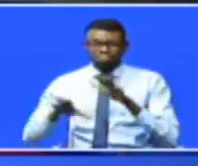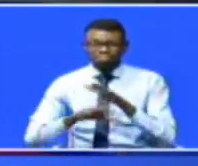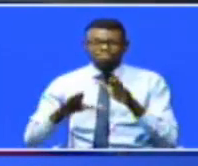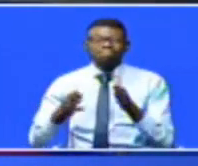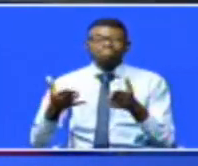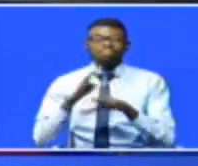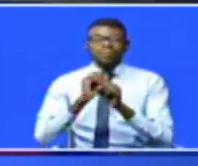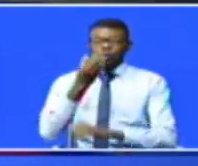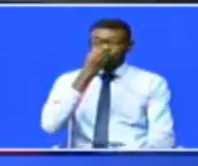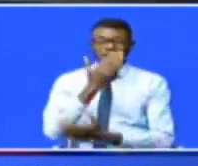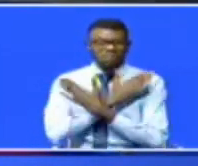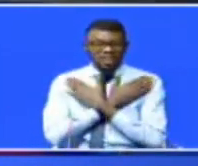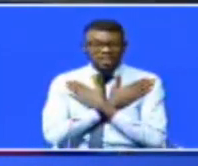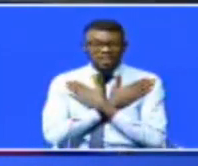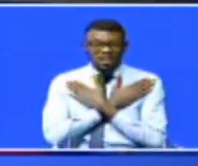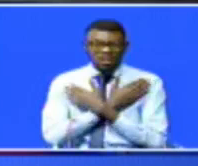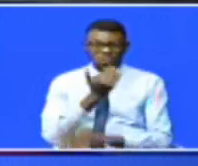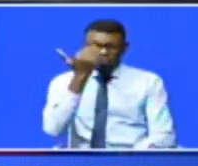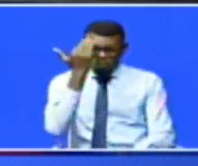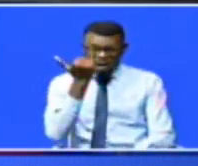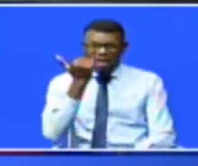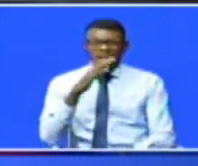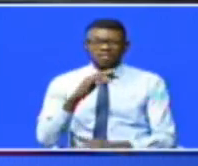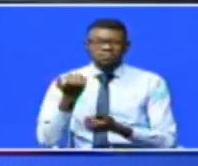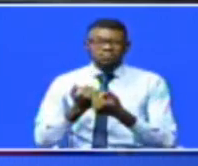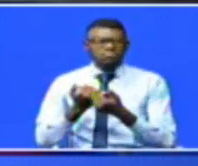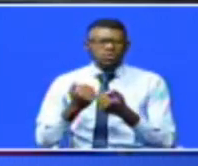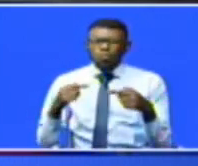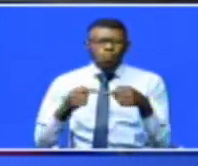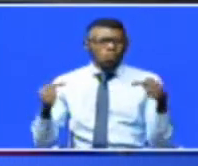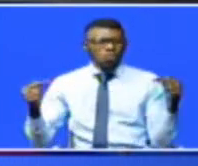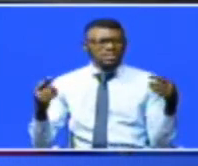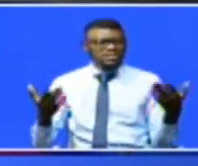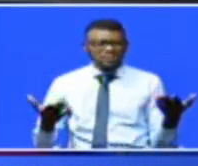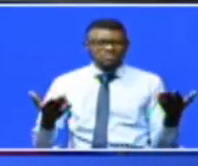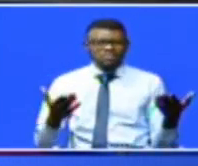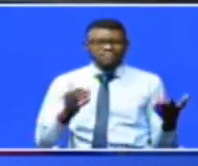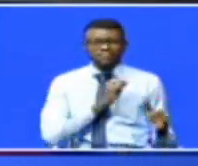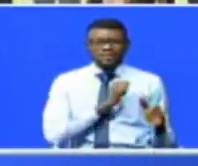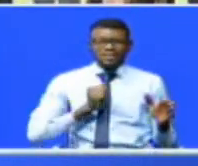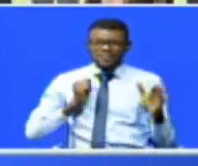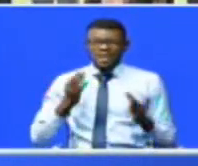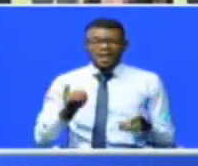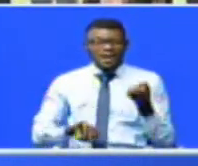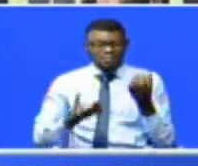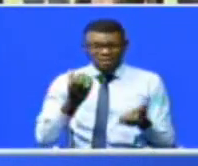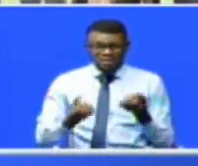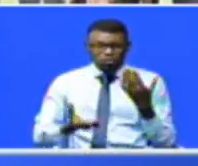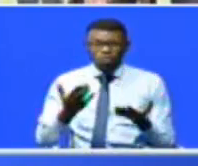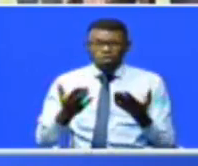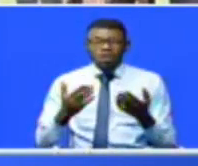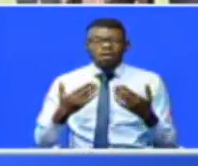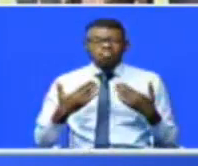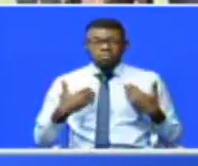wasaliti wanaopunga mkono azma ya urais ya seneta wa Baringo Gideon Moi. Viongozi hao wanasema wana haki na uhuru